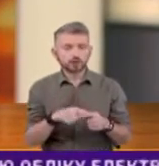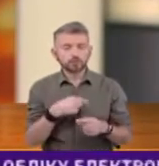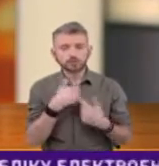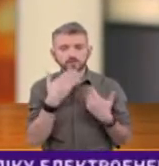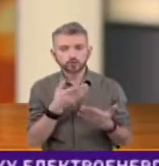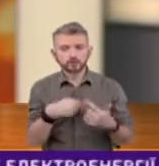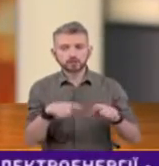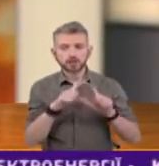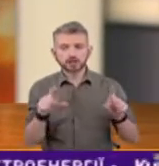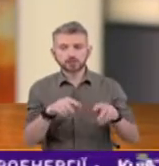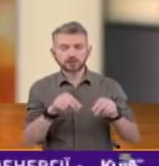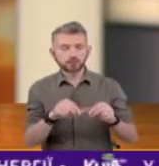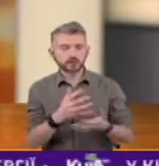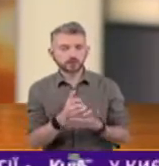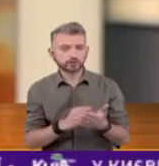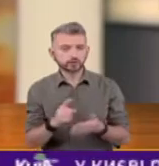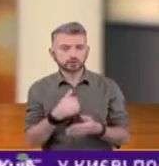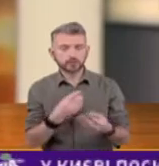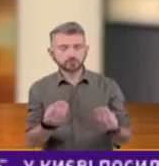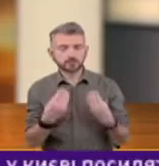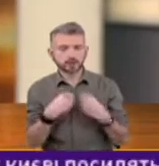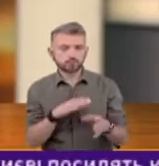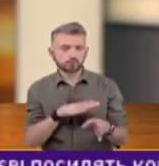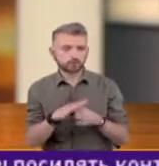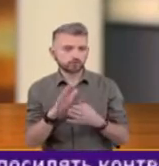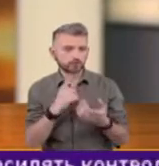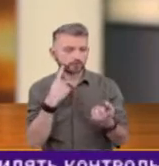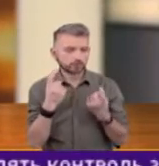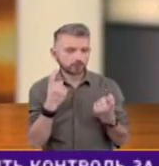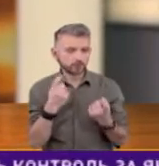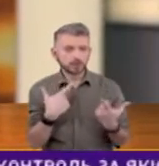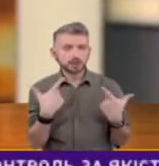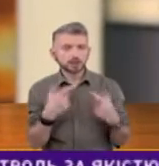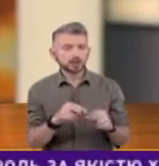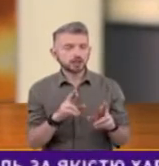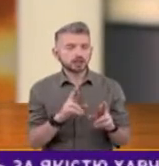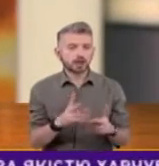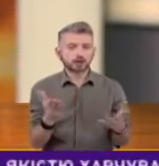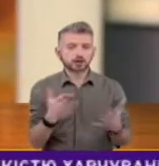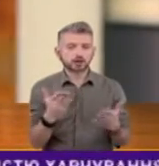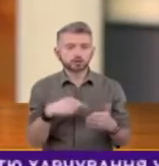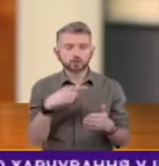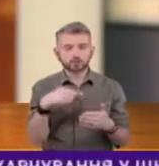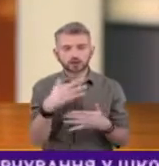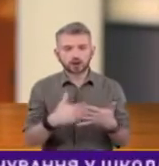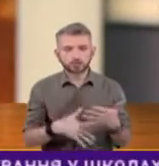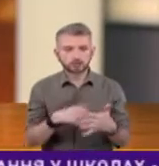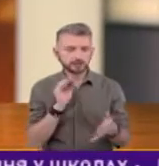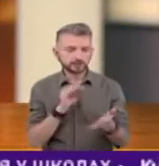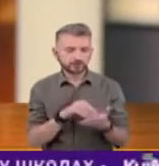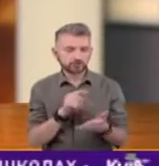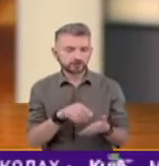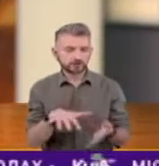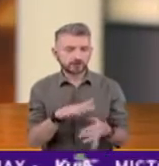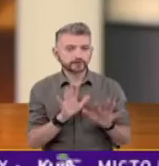звернулись в департамент земельних ресурсів, щоб нам надали повну картину, де я так, за якими кадастровими номерами значаться ці ділянки.